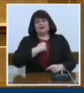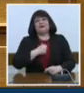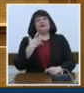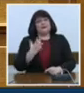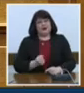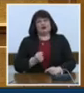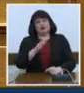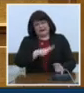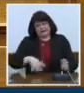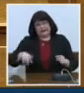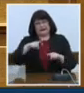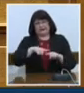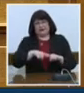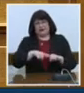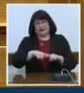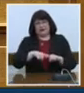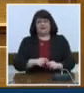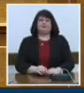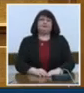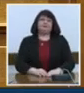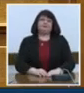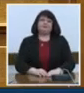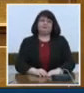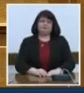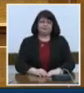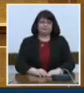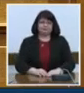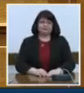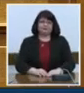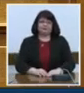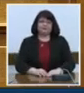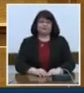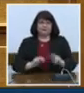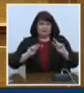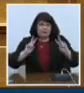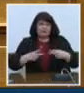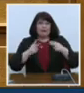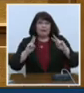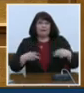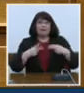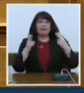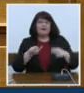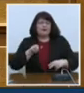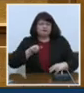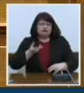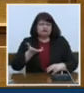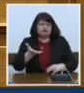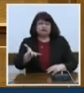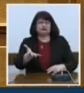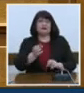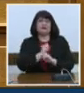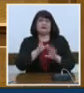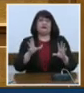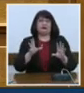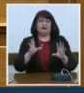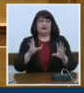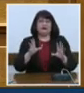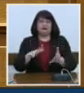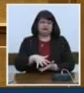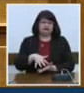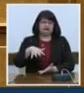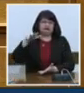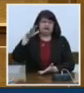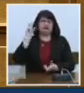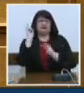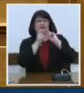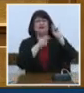μας. Ένα κύμα αποκαλύψεων, το οποίο σηκώθηκε μετά τις καταγγελίες